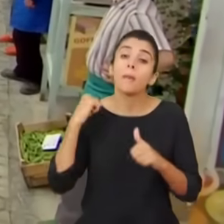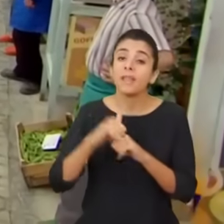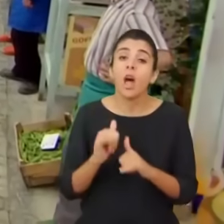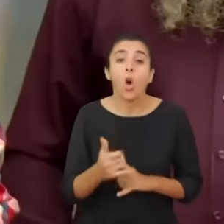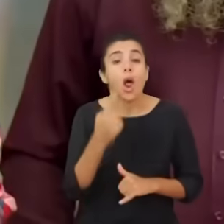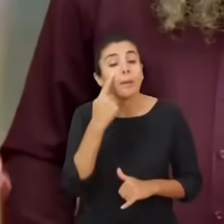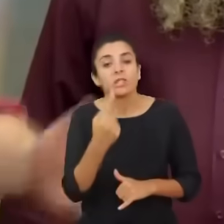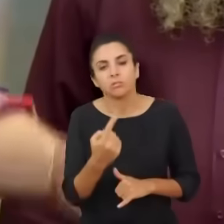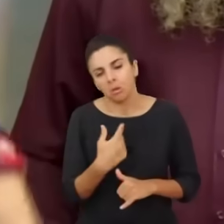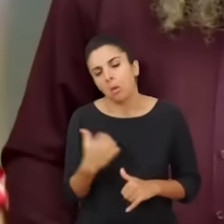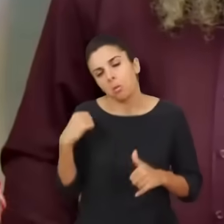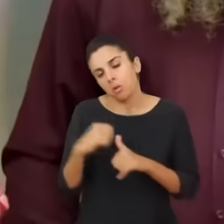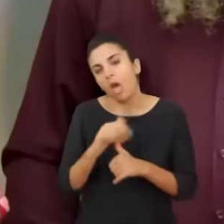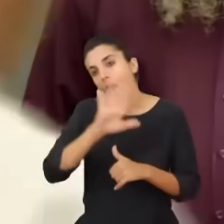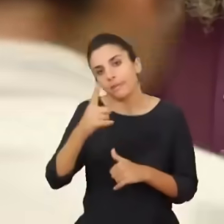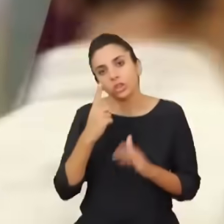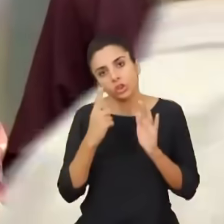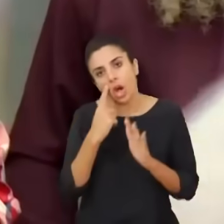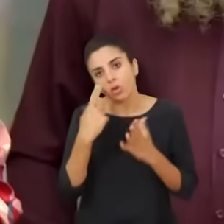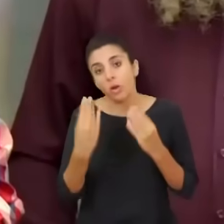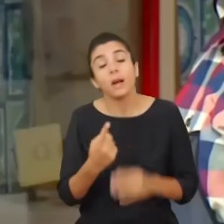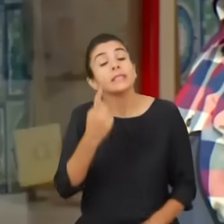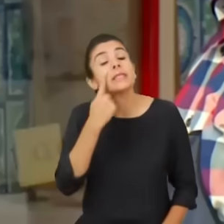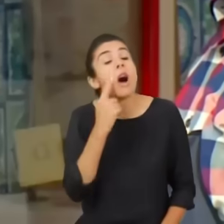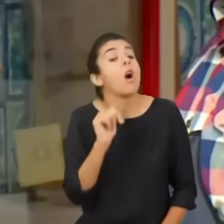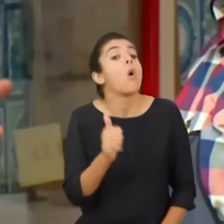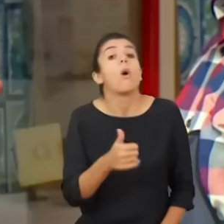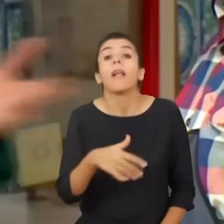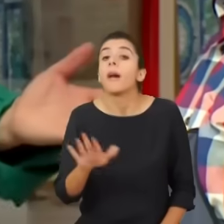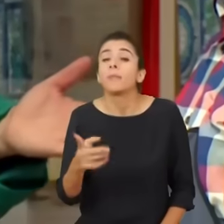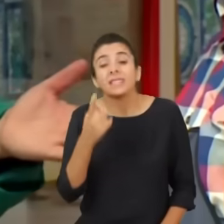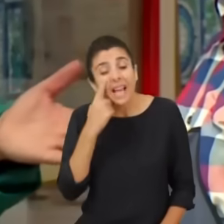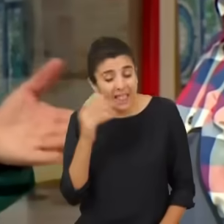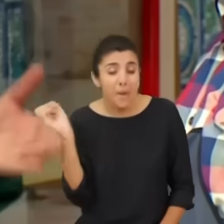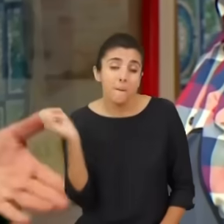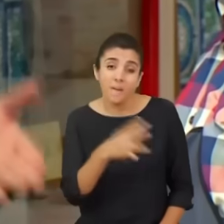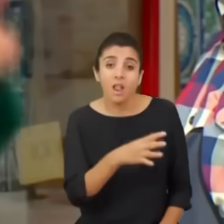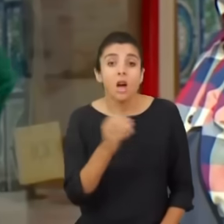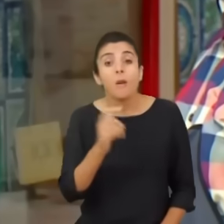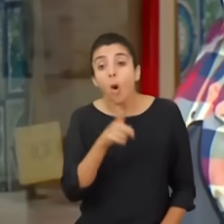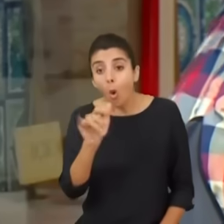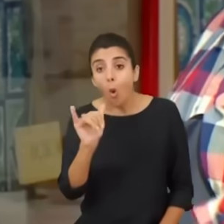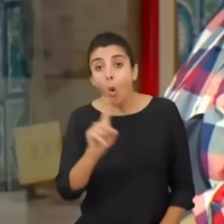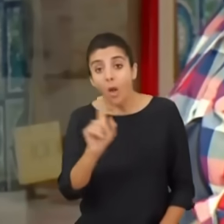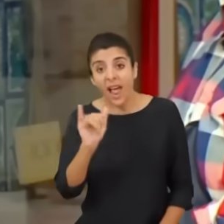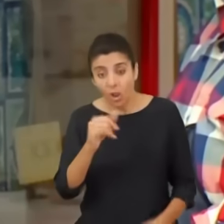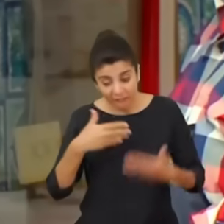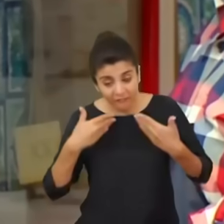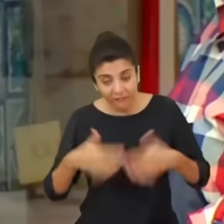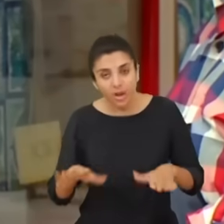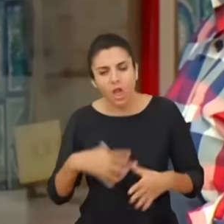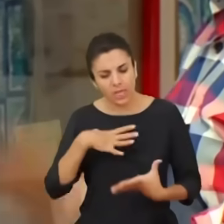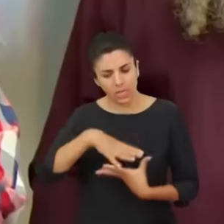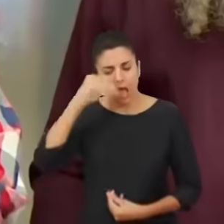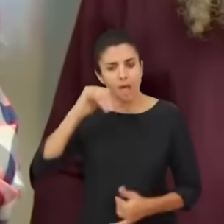tartılacaksın ha. Tartılırım abi herkes şahit. Ya şahit mahit Sinan kardeşim bırak sen onları. Sen 10 kilo ver, ben sana takım